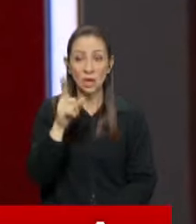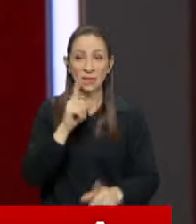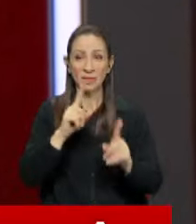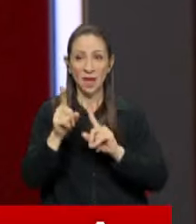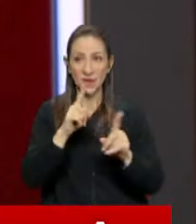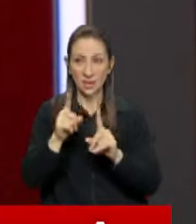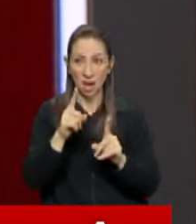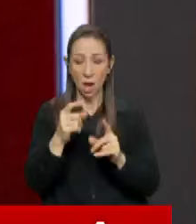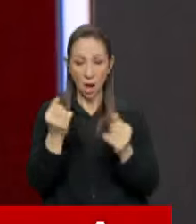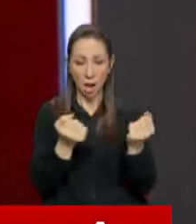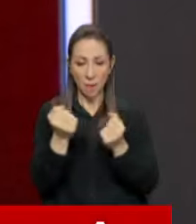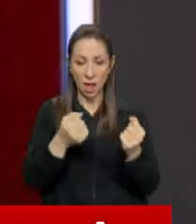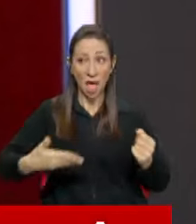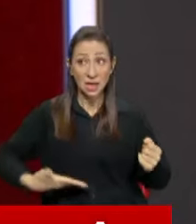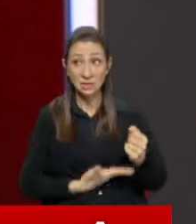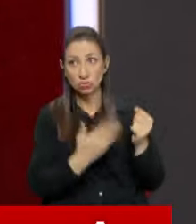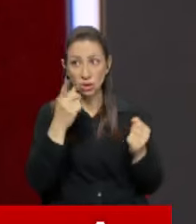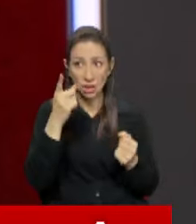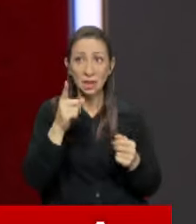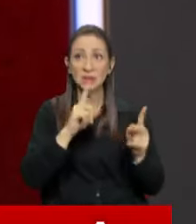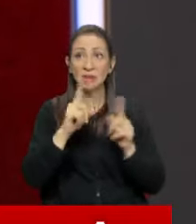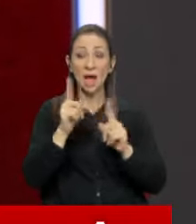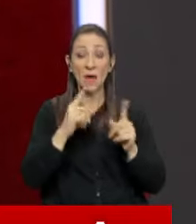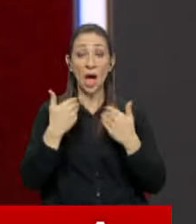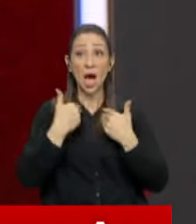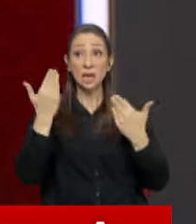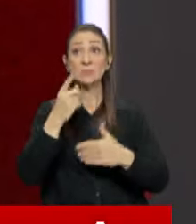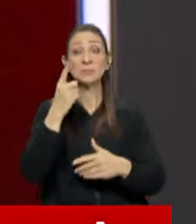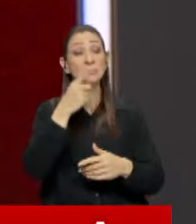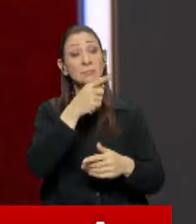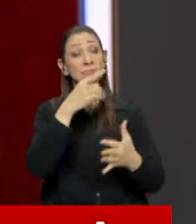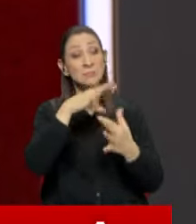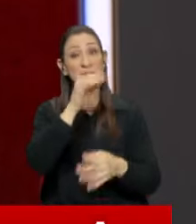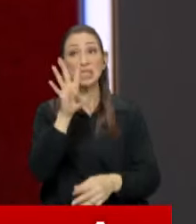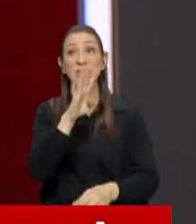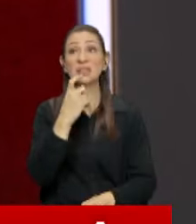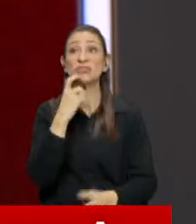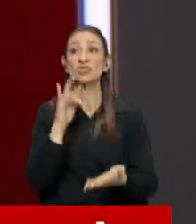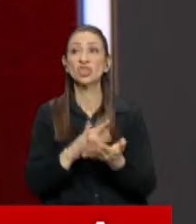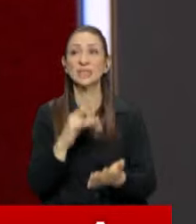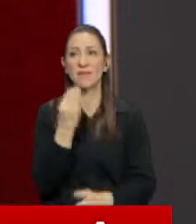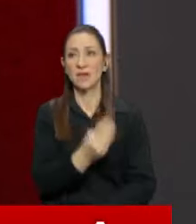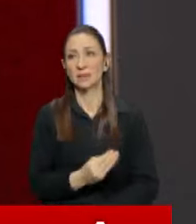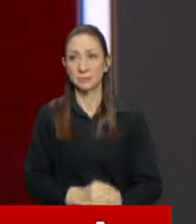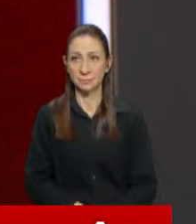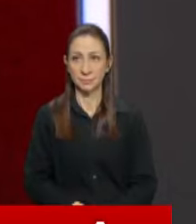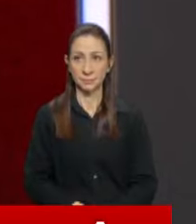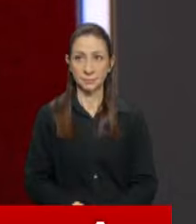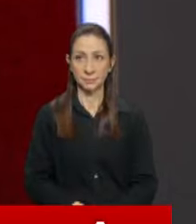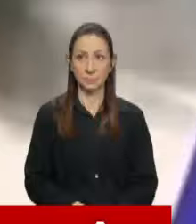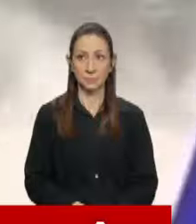davada otomobille ezilmişti. Dava hakim sanığa 40 yıl ceza verdi. 40 yıl.